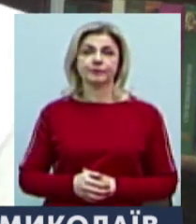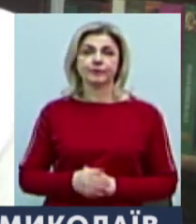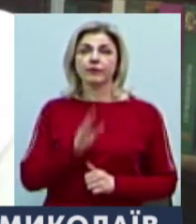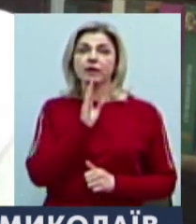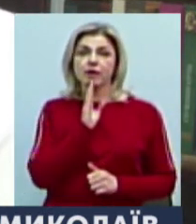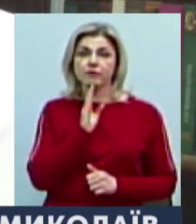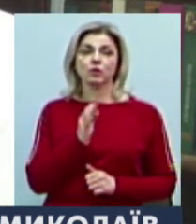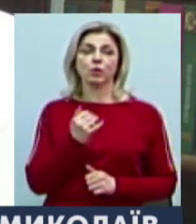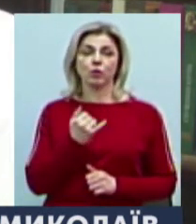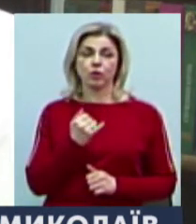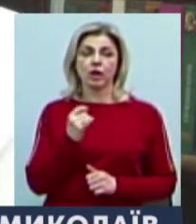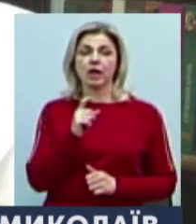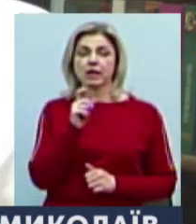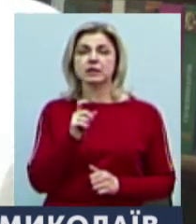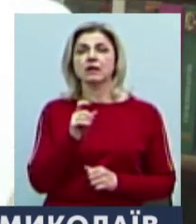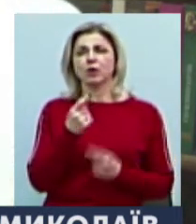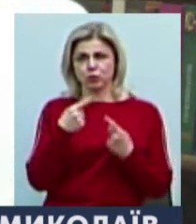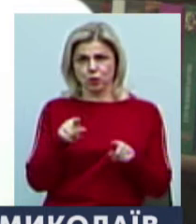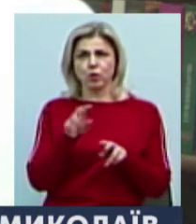Дівчинка у нас з дислексією.